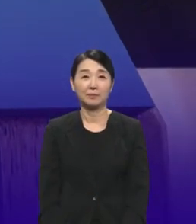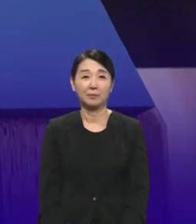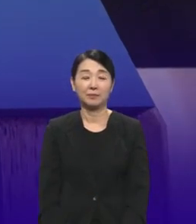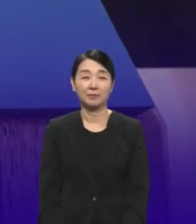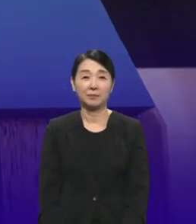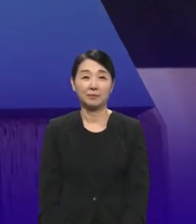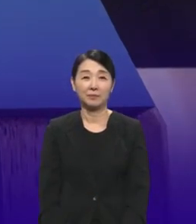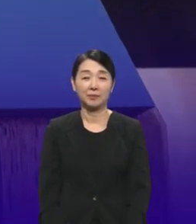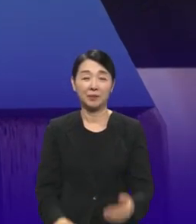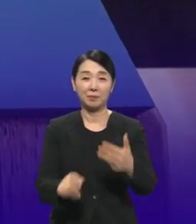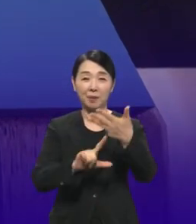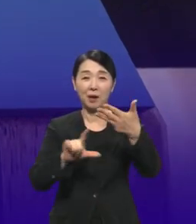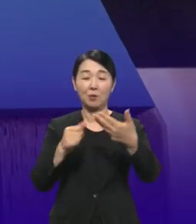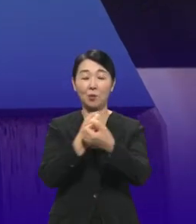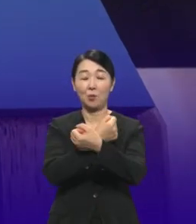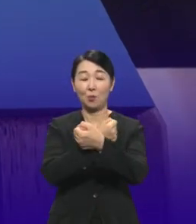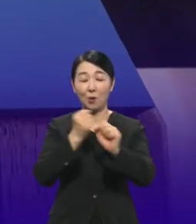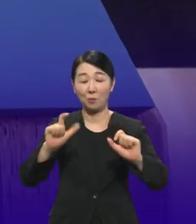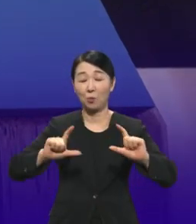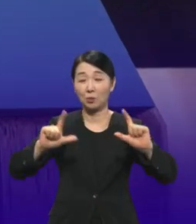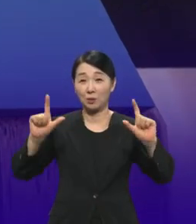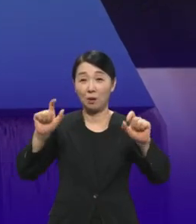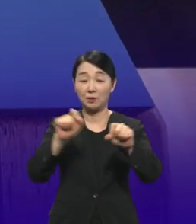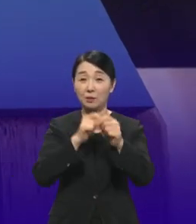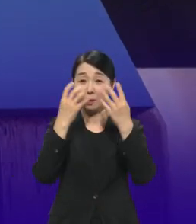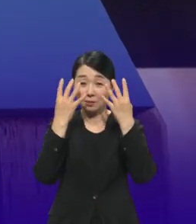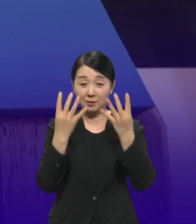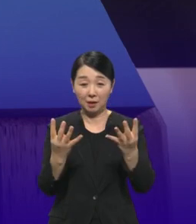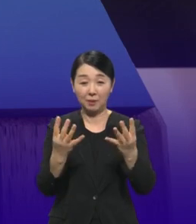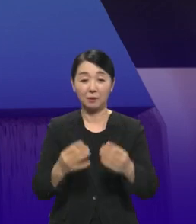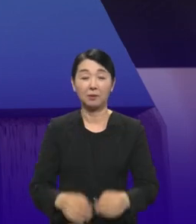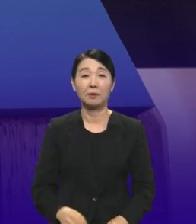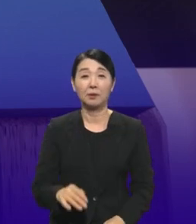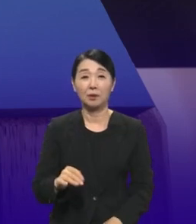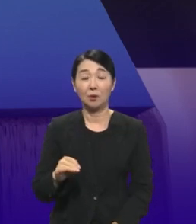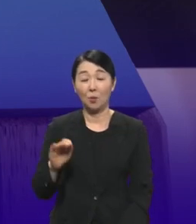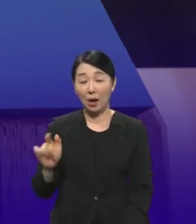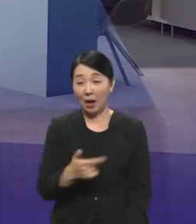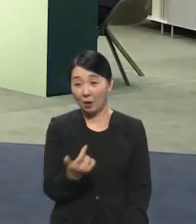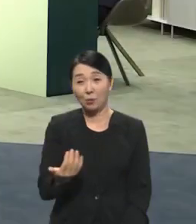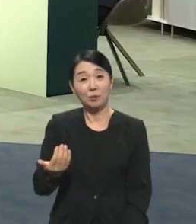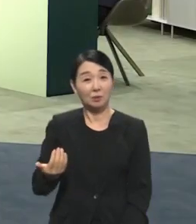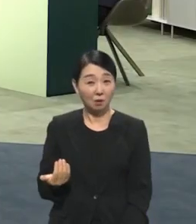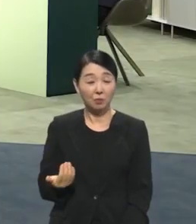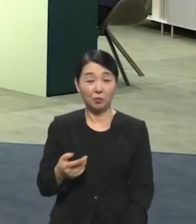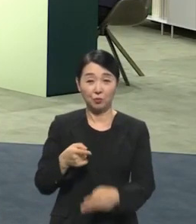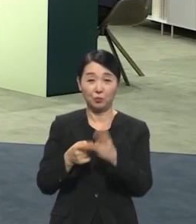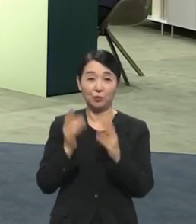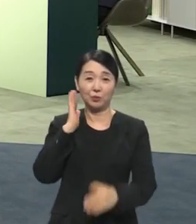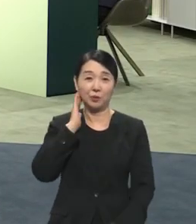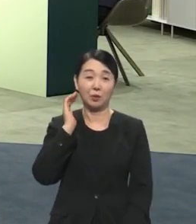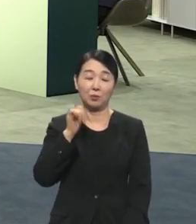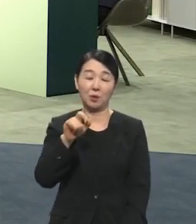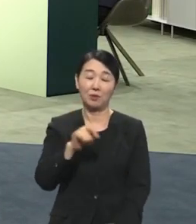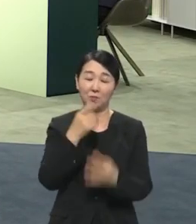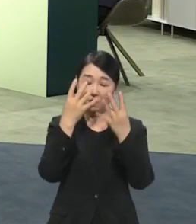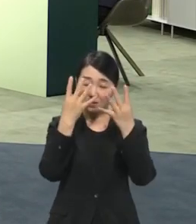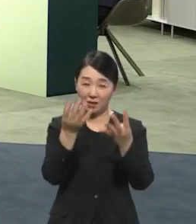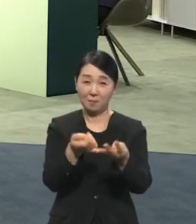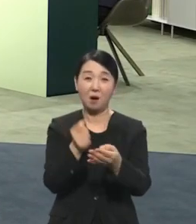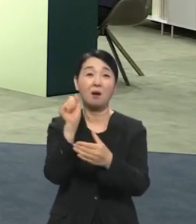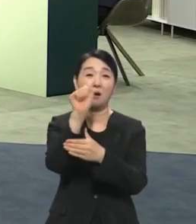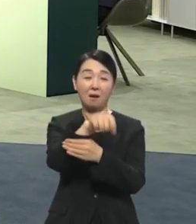광복절 특사로 잡았습니다 광복절을 하루 앞둔 오늘 윤석열 대통령이 특별 사면한 제가 했고요